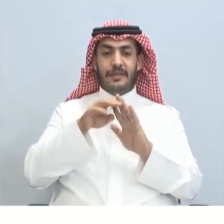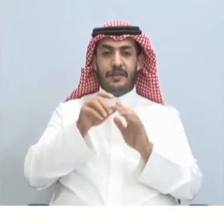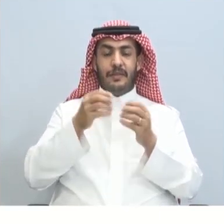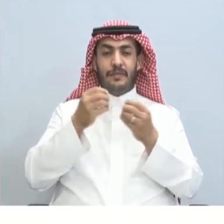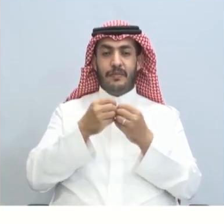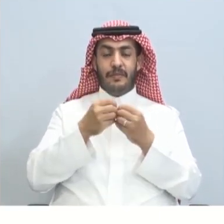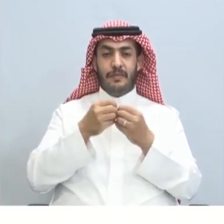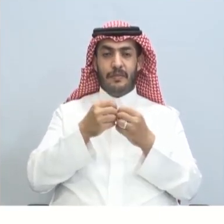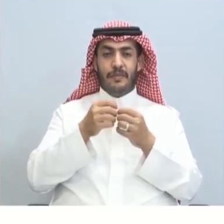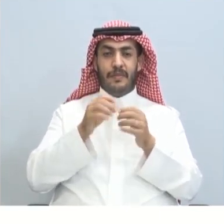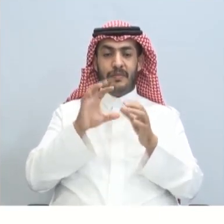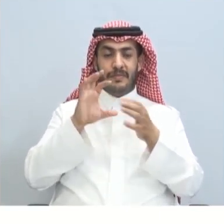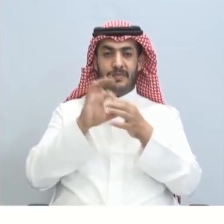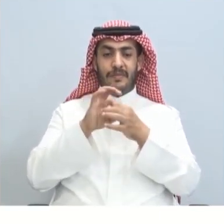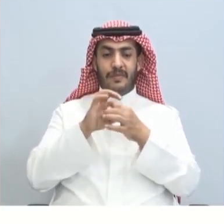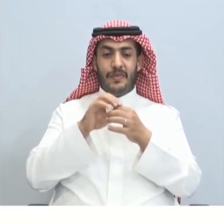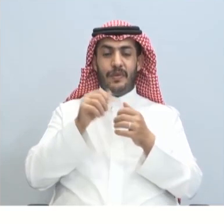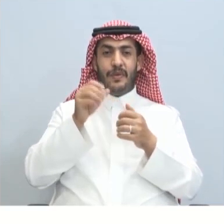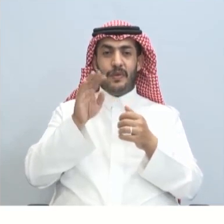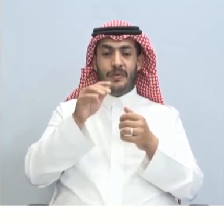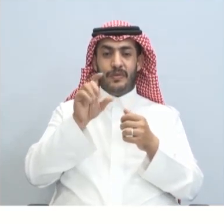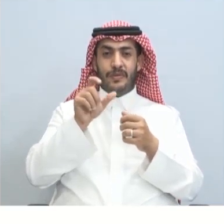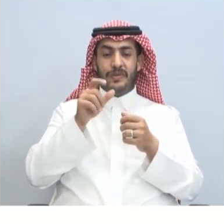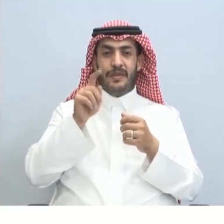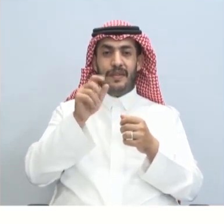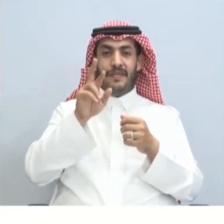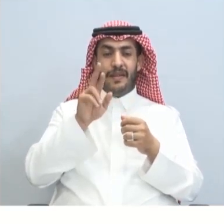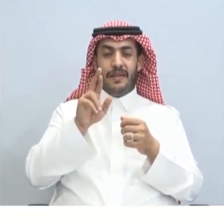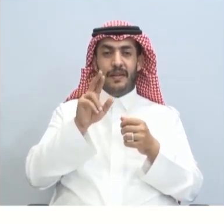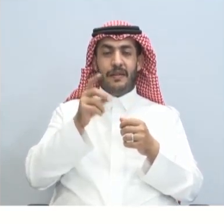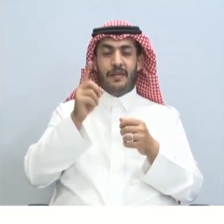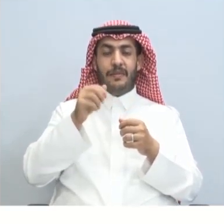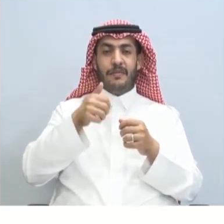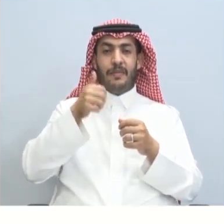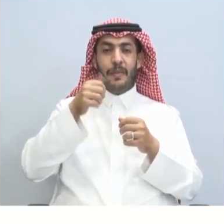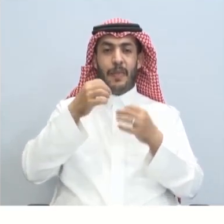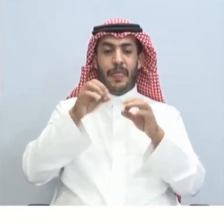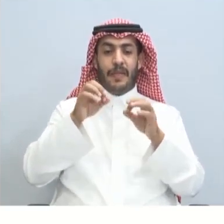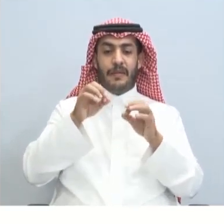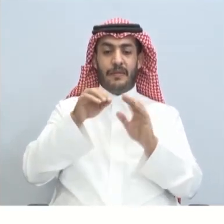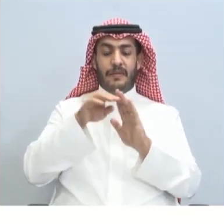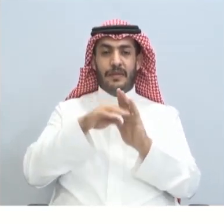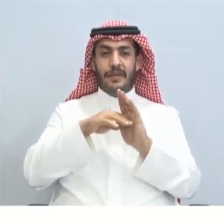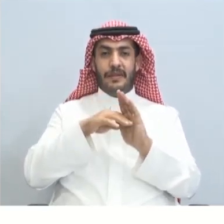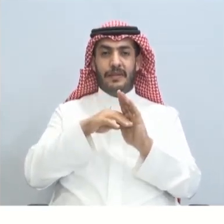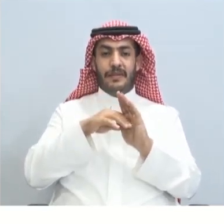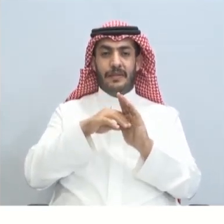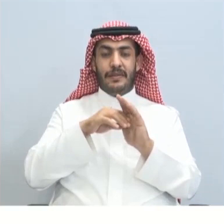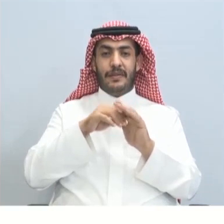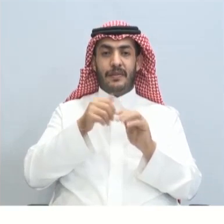مركبات تتالف من اكسجين وفلز وتعد معادن الهيماتيت